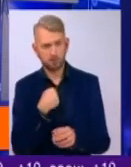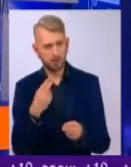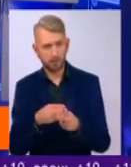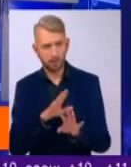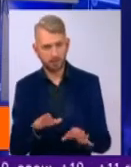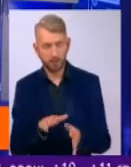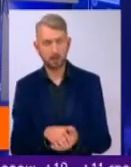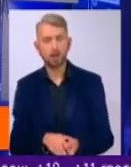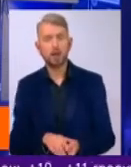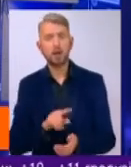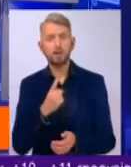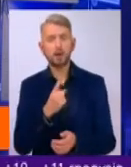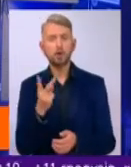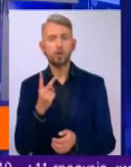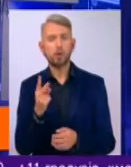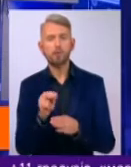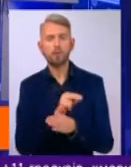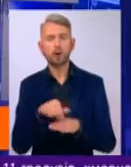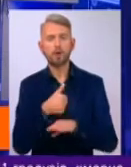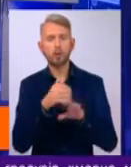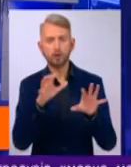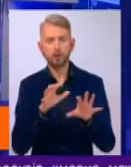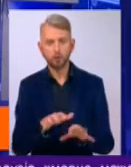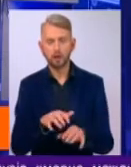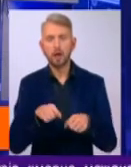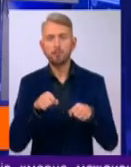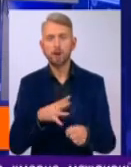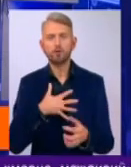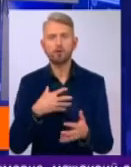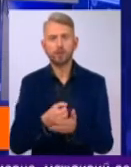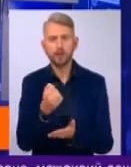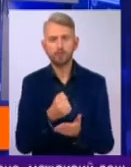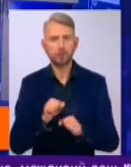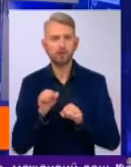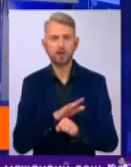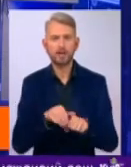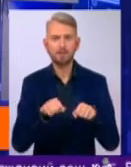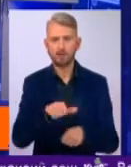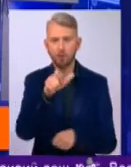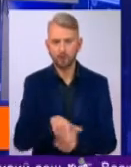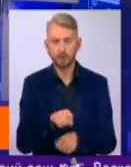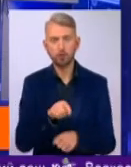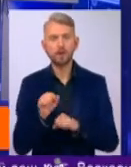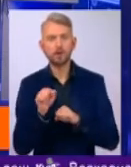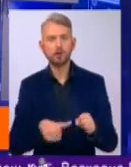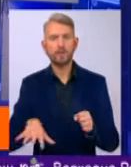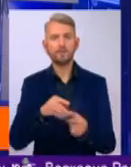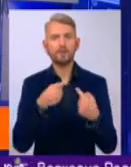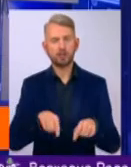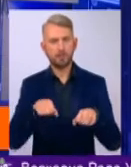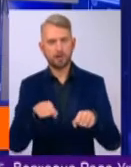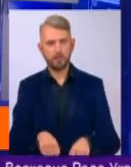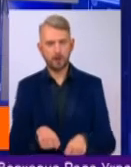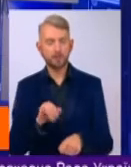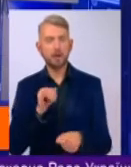перебивати. Перше. Друга поправка Конституції, право володіння зброєю, вона захищає не право громадян, вона захищає всі інші права.